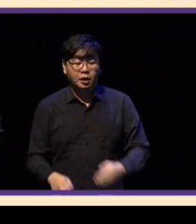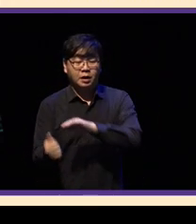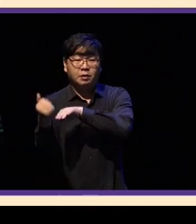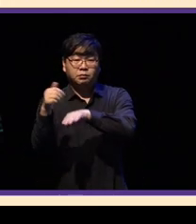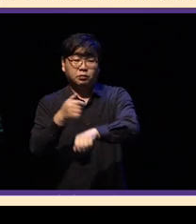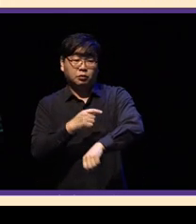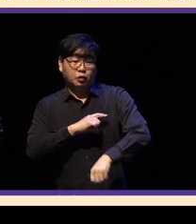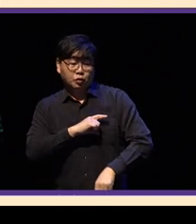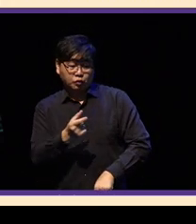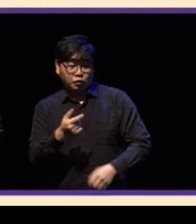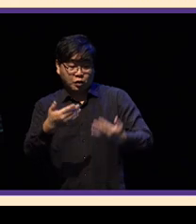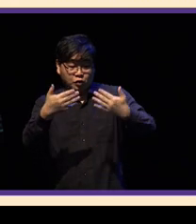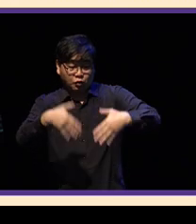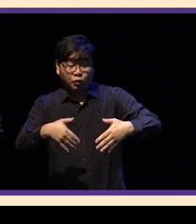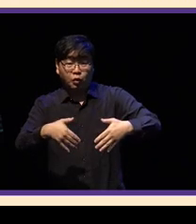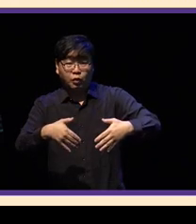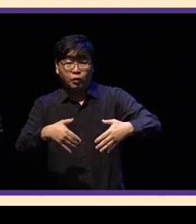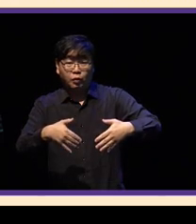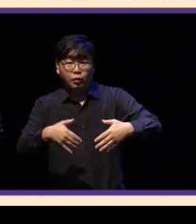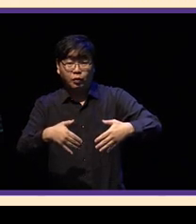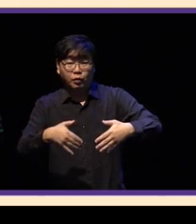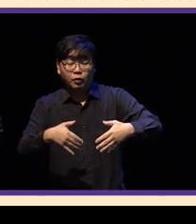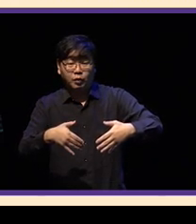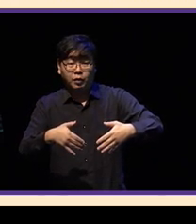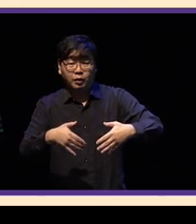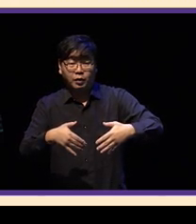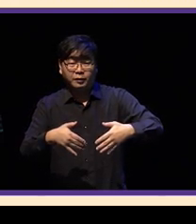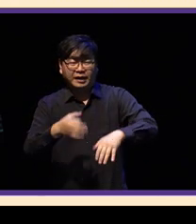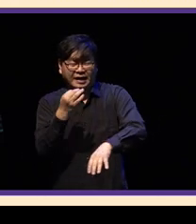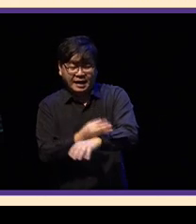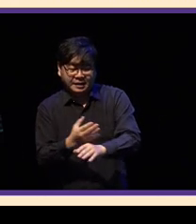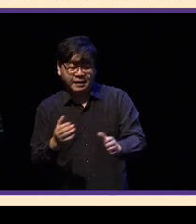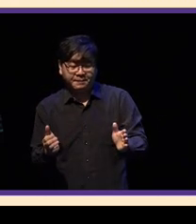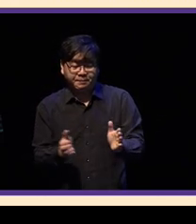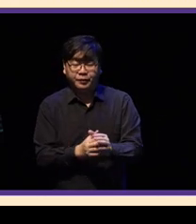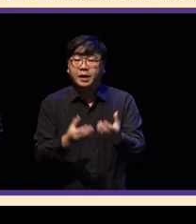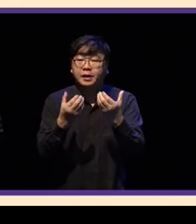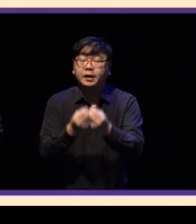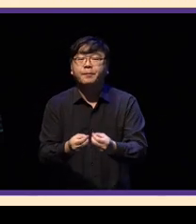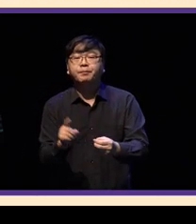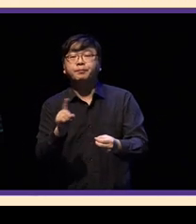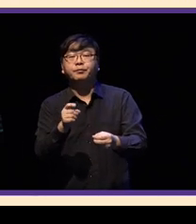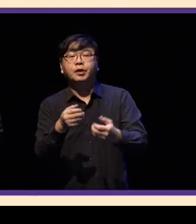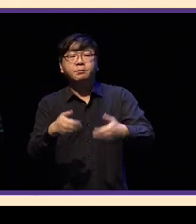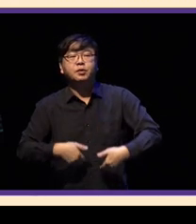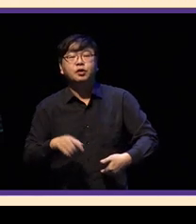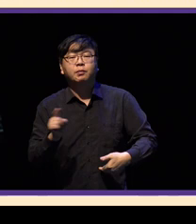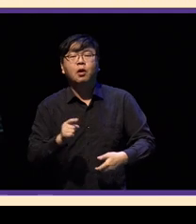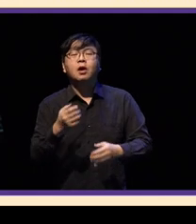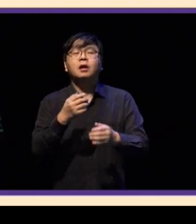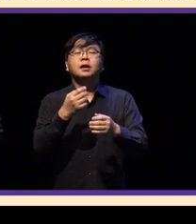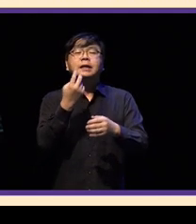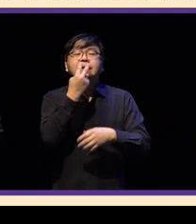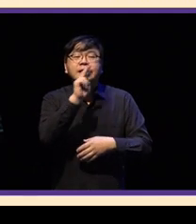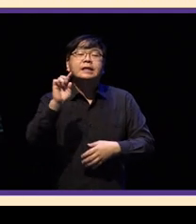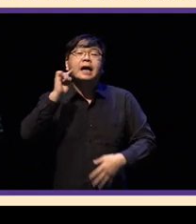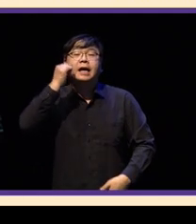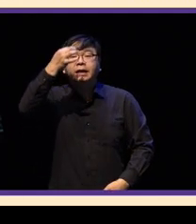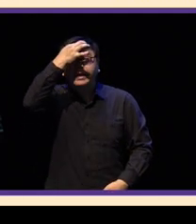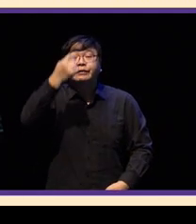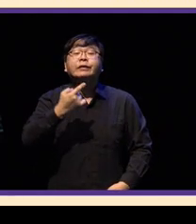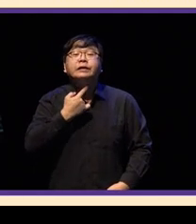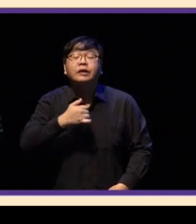개방적으로 했습니다. 조건이 거의 필요 없고요. 이런 시각예술 분야의 프로젝트를 수행한 이력이 있는 개인이나